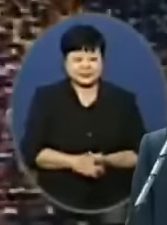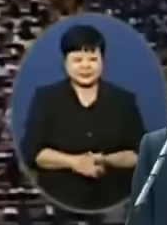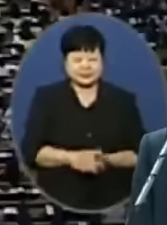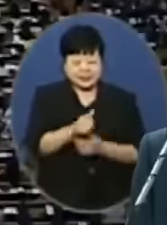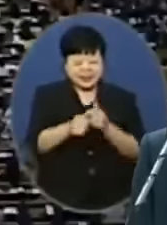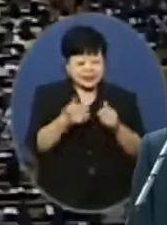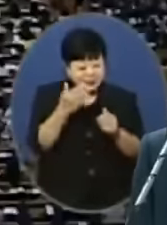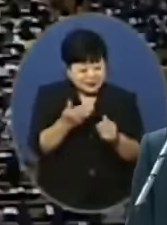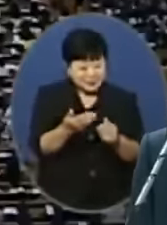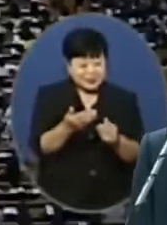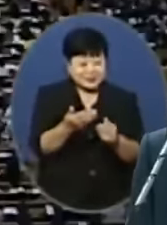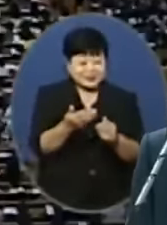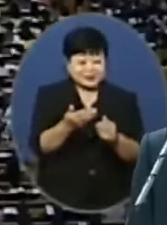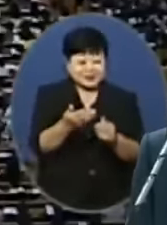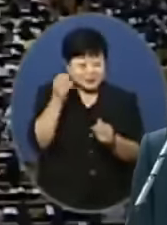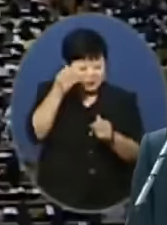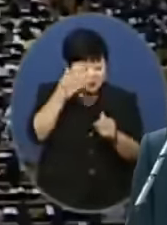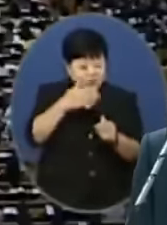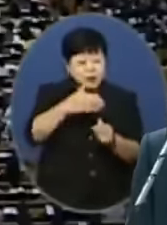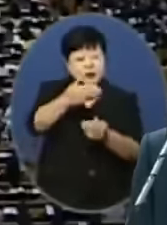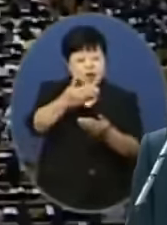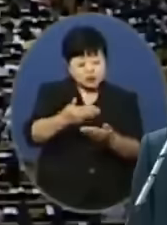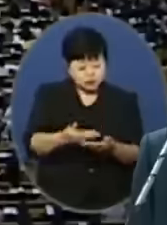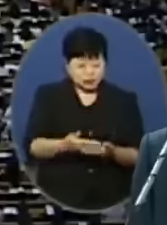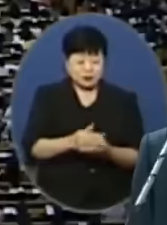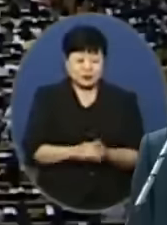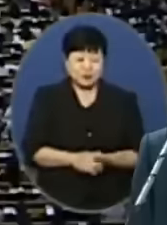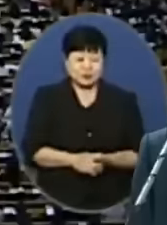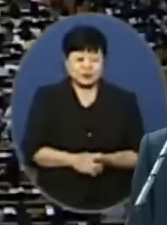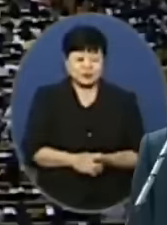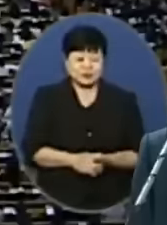우리 하나님께서 성령을 보내신 것만 해도